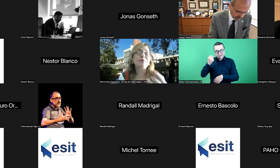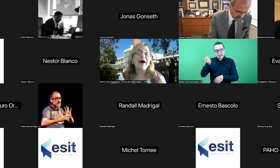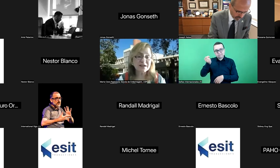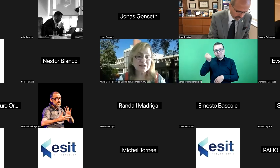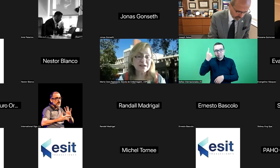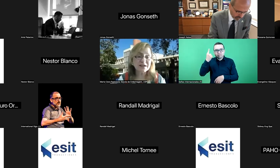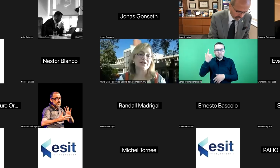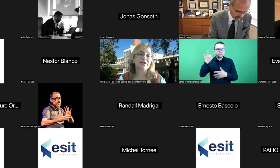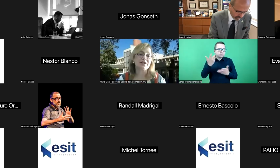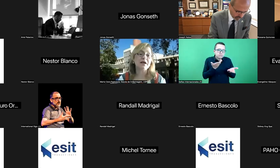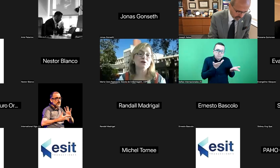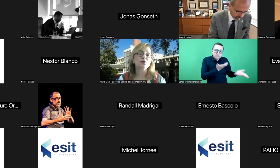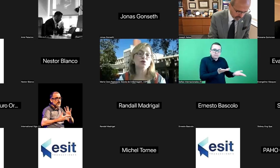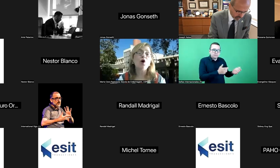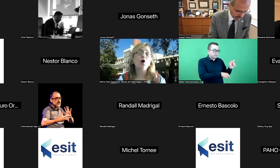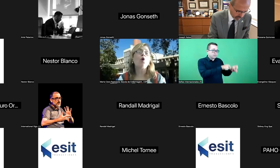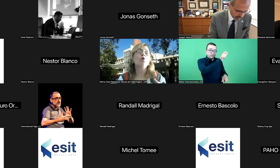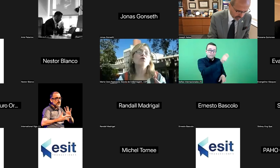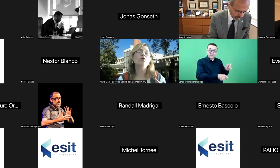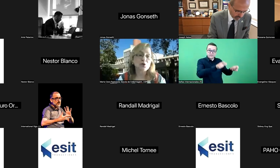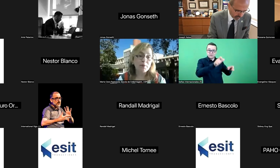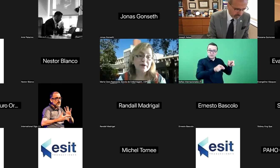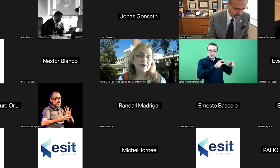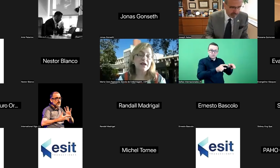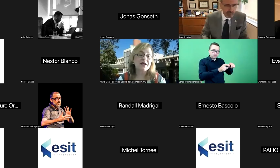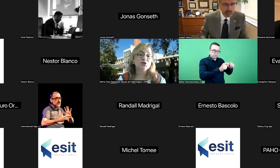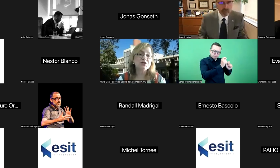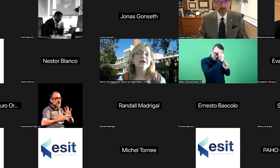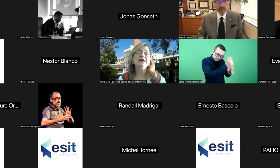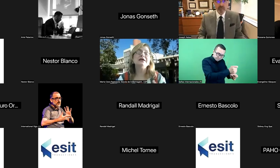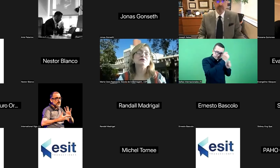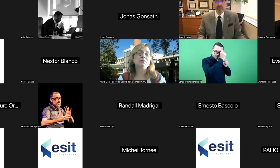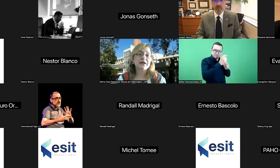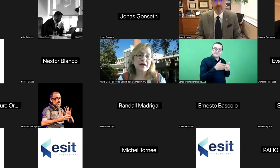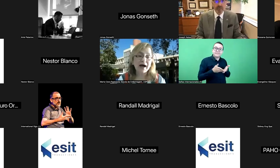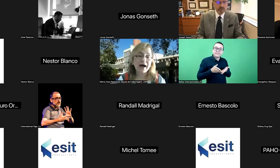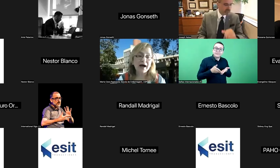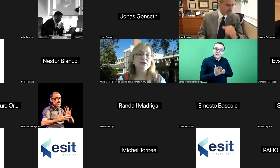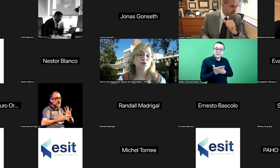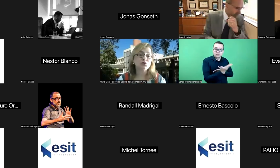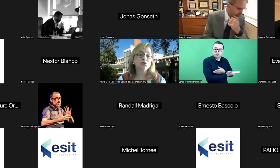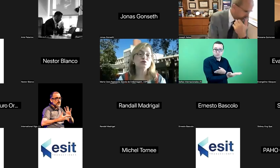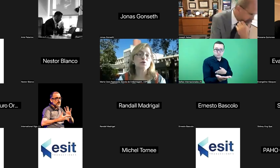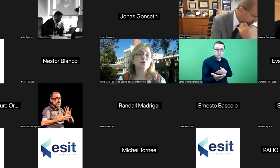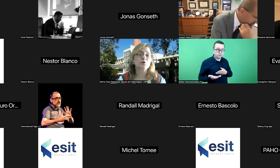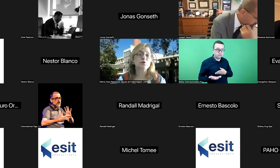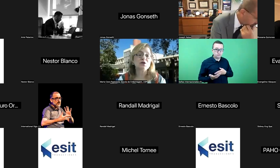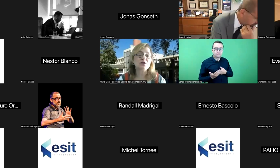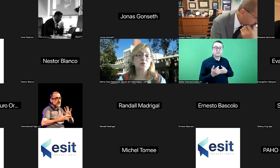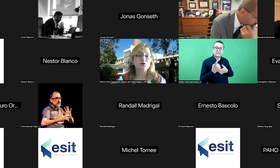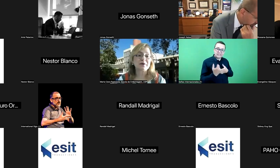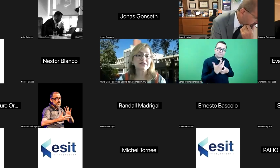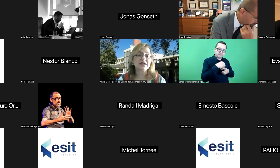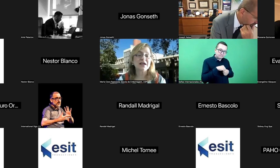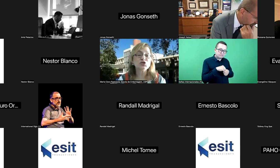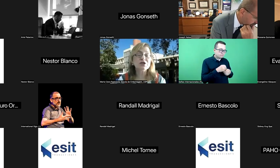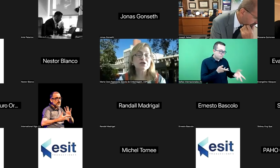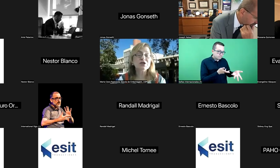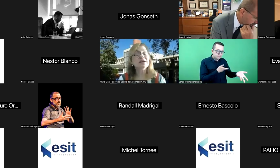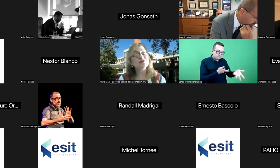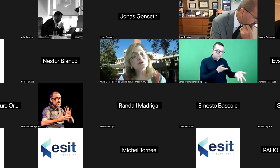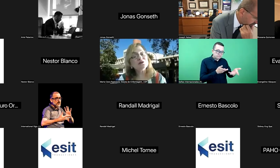droits et que il faut respecter son autonomie. Et cela doit faire partie du traitement. Le